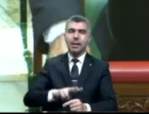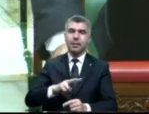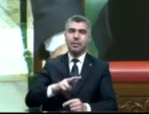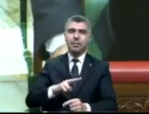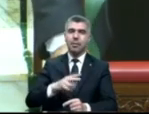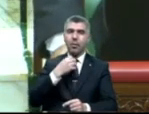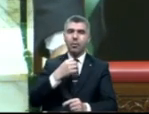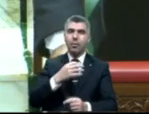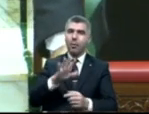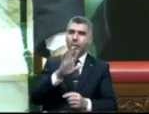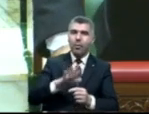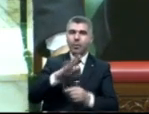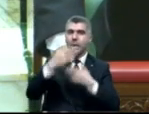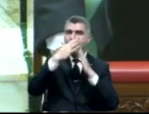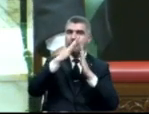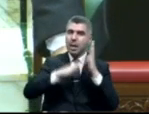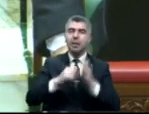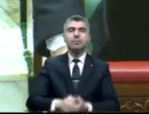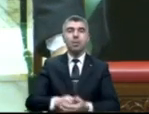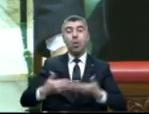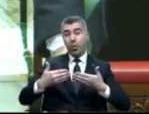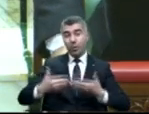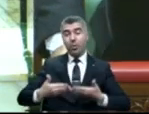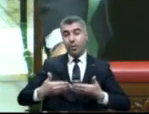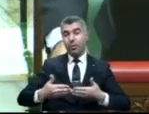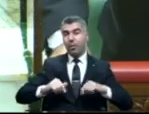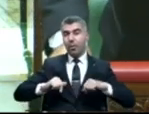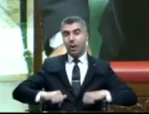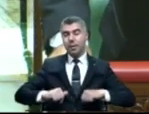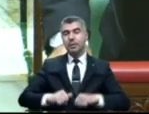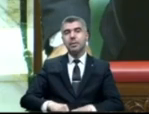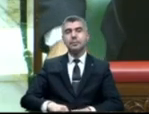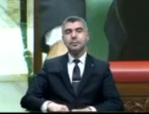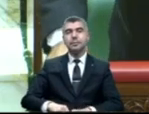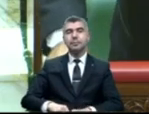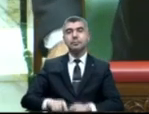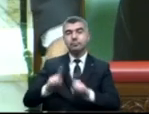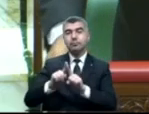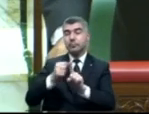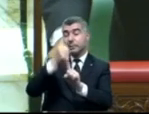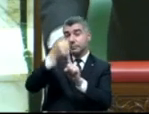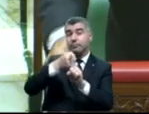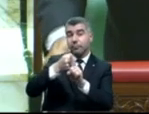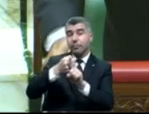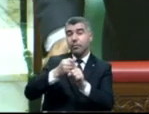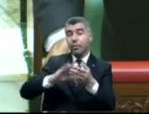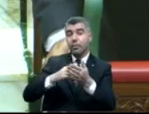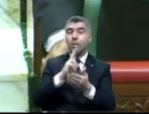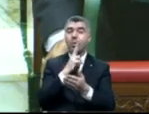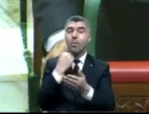المغرب والمغاربة بصفة عامة. اليوم سيدة الوزيرة بفضل المجهودات التي